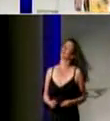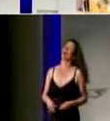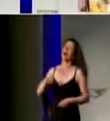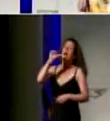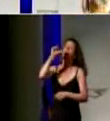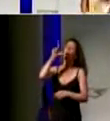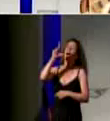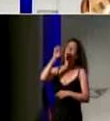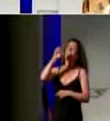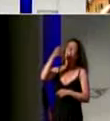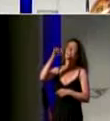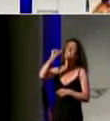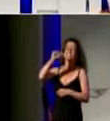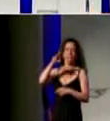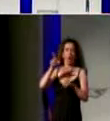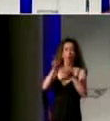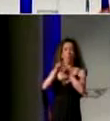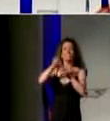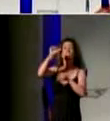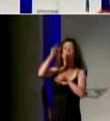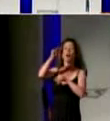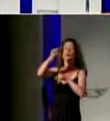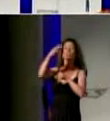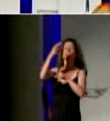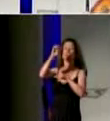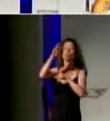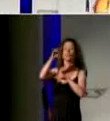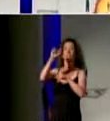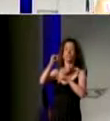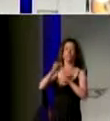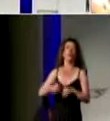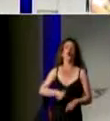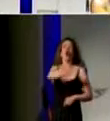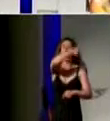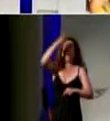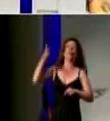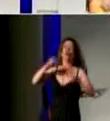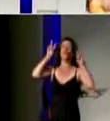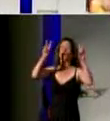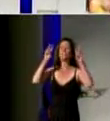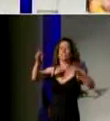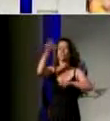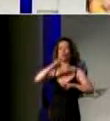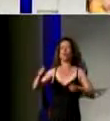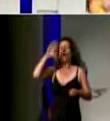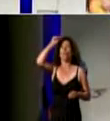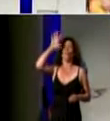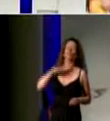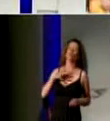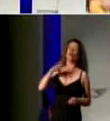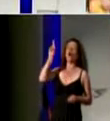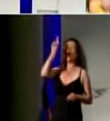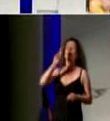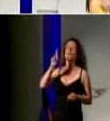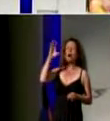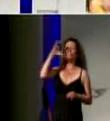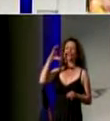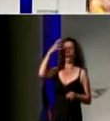Alexia et Anthony y étaient aussi. Et un autre grand du Québec, M. Robert Charlebois,